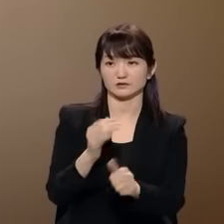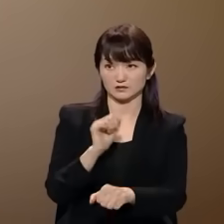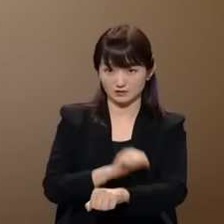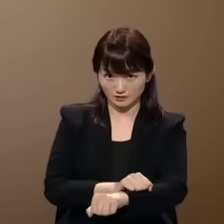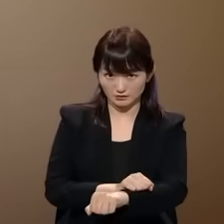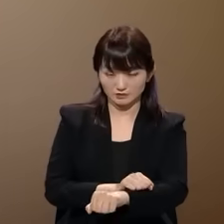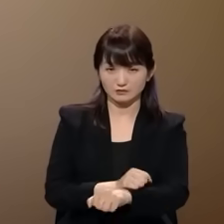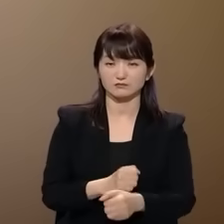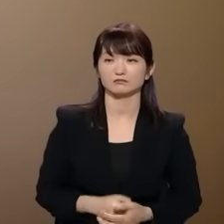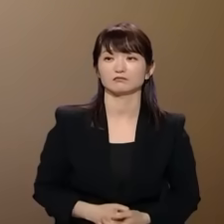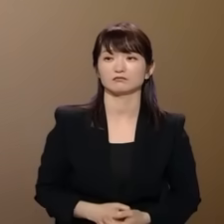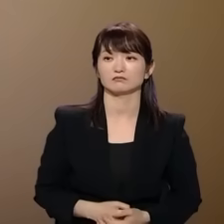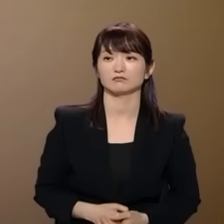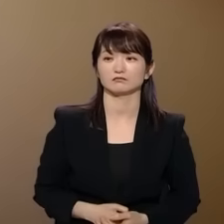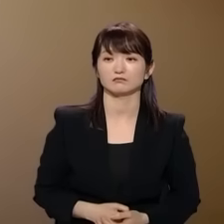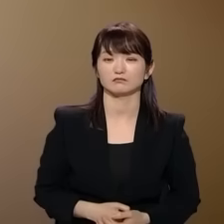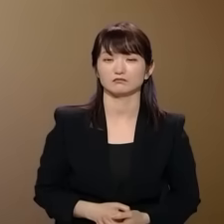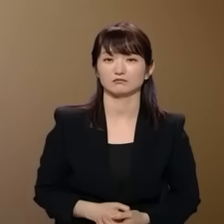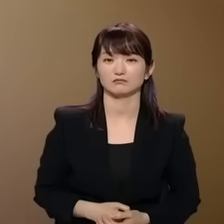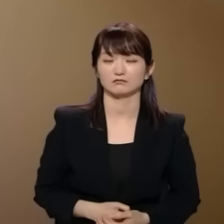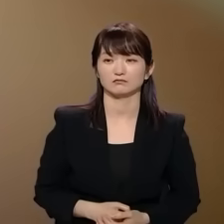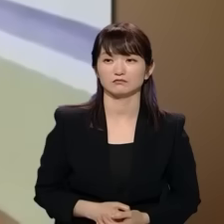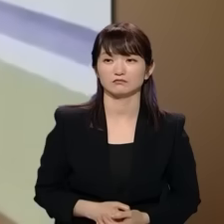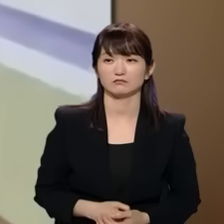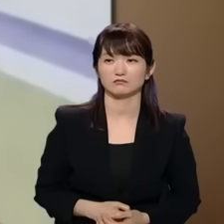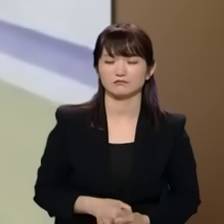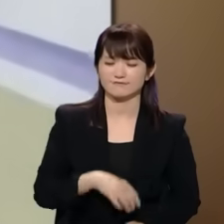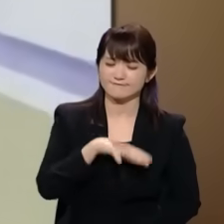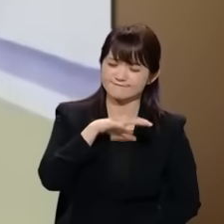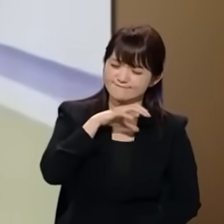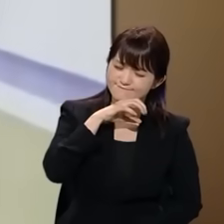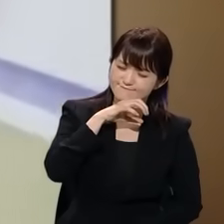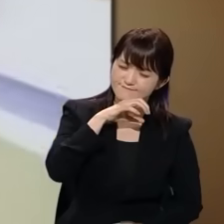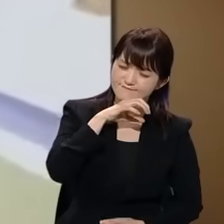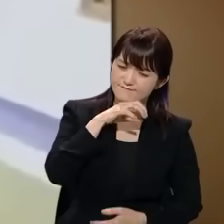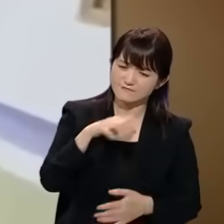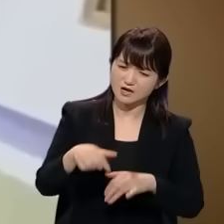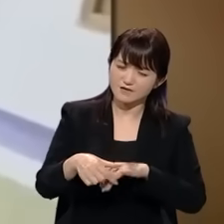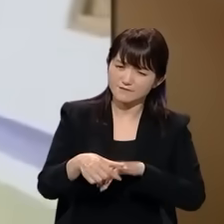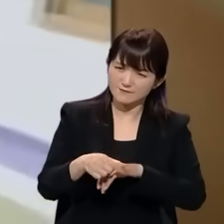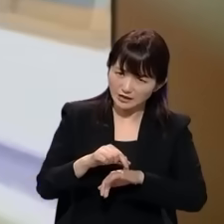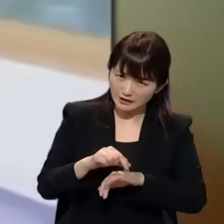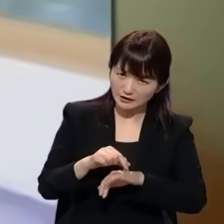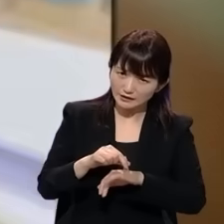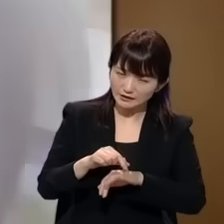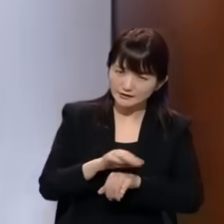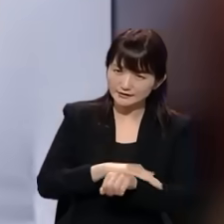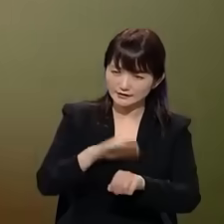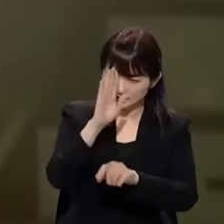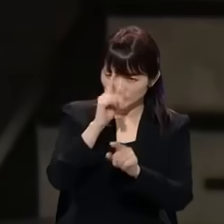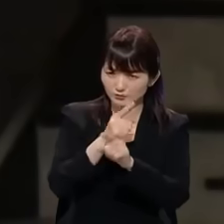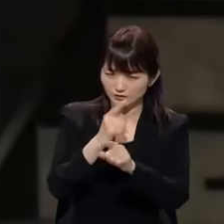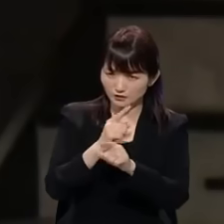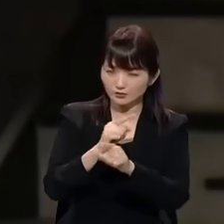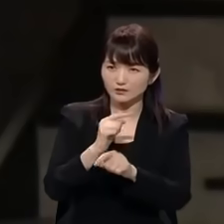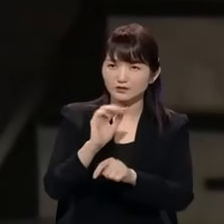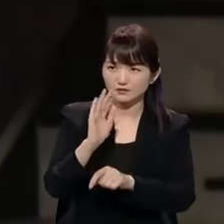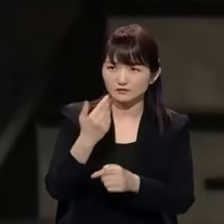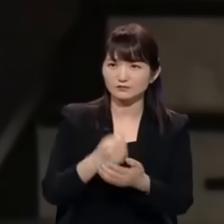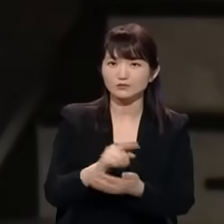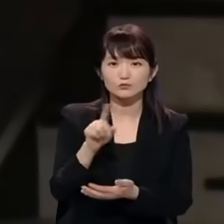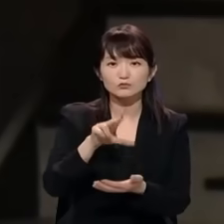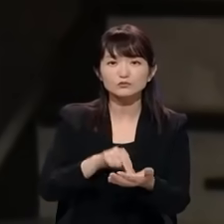얘기를 한다면 뭐 적대적 반항장애라든가 이런 것을 의심해서 또 제대로 된 치료라도 받게 해줘야 되는데 지금 아무 일도